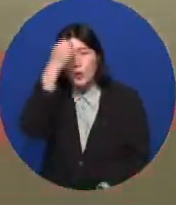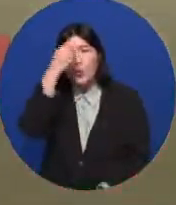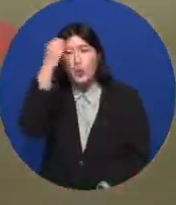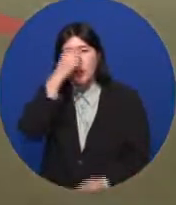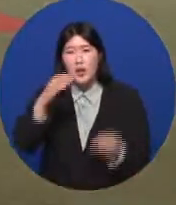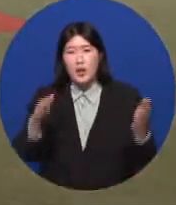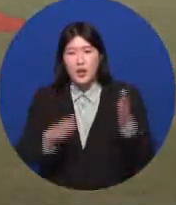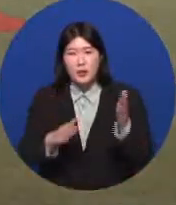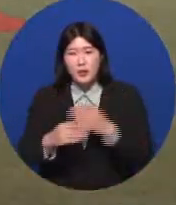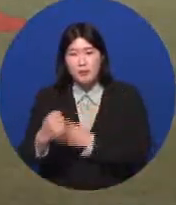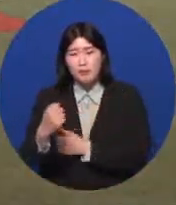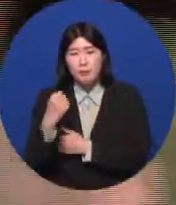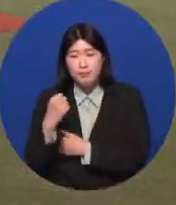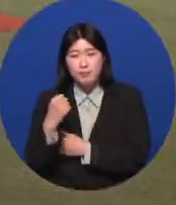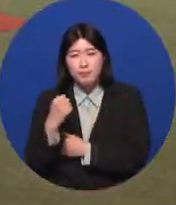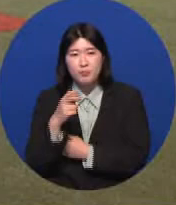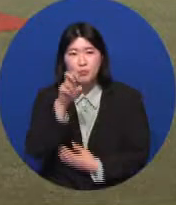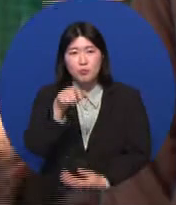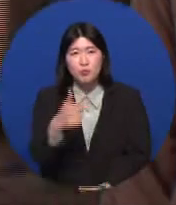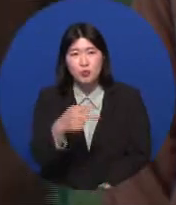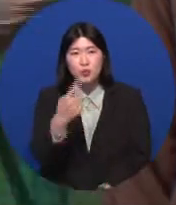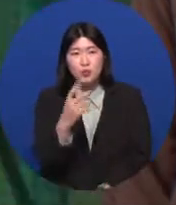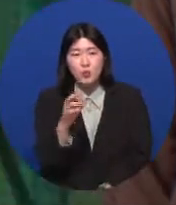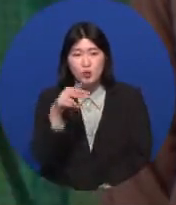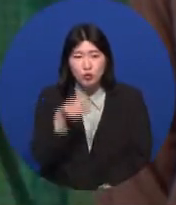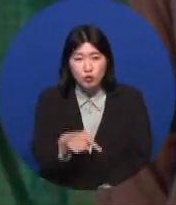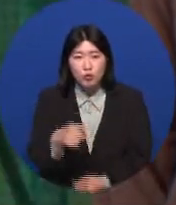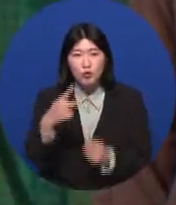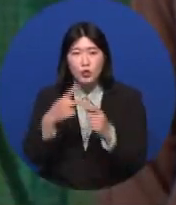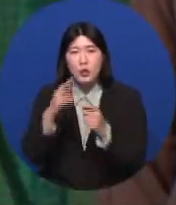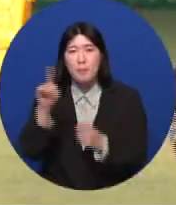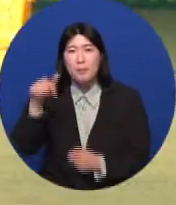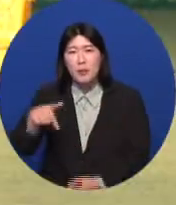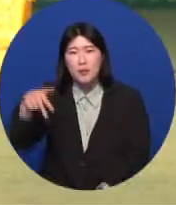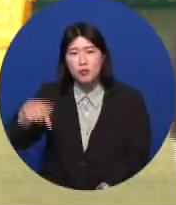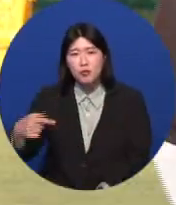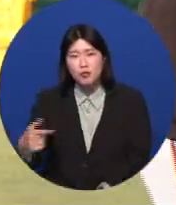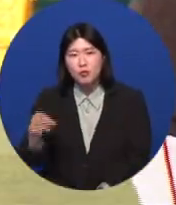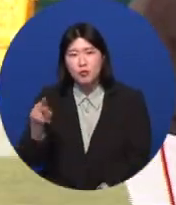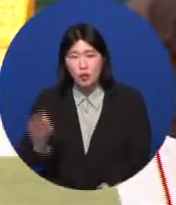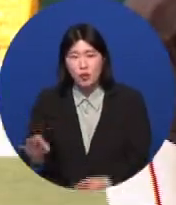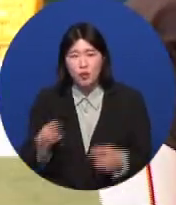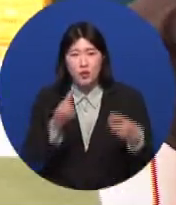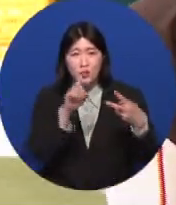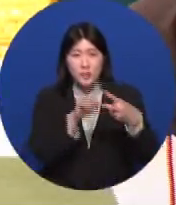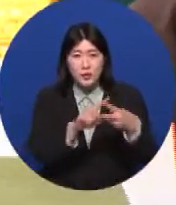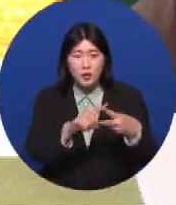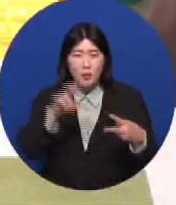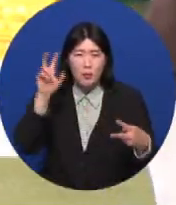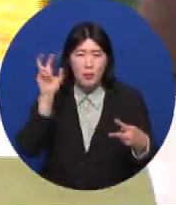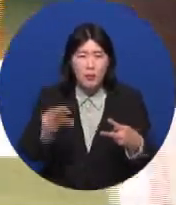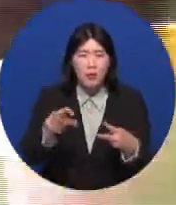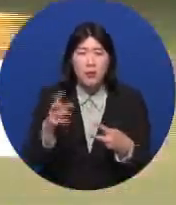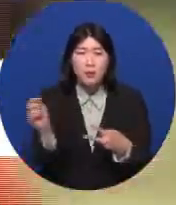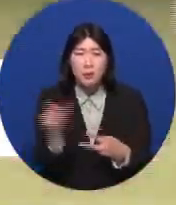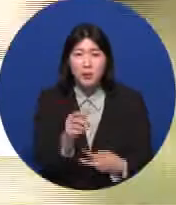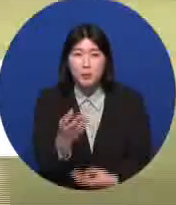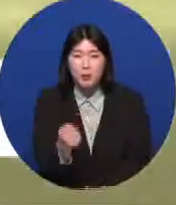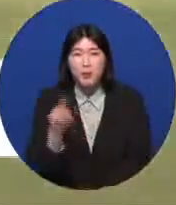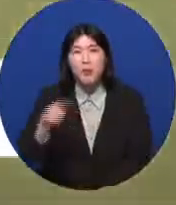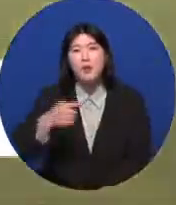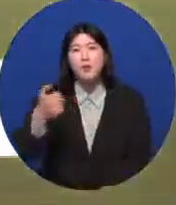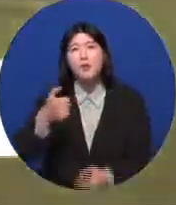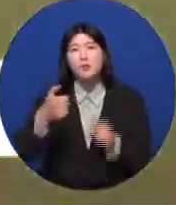실력을 넘는 투수로 이름을 날린 문동 우주와 박준형 입니다 운동 주는 최고 시속 150km 를 웃도는